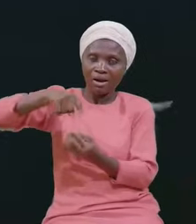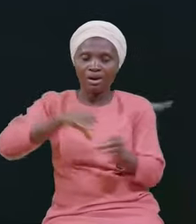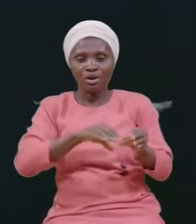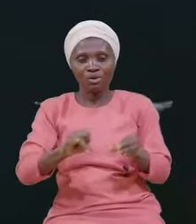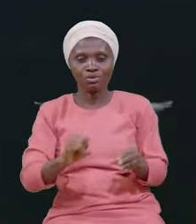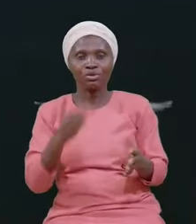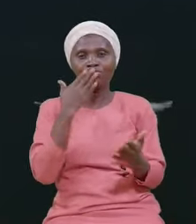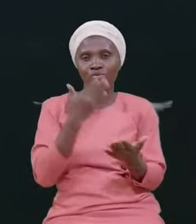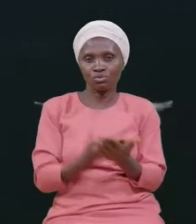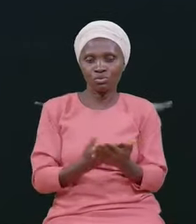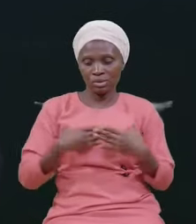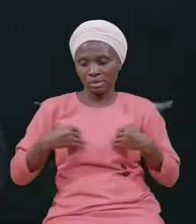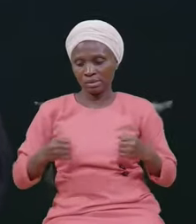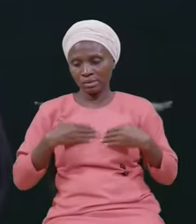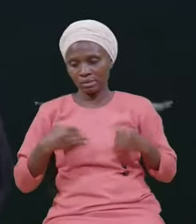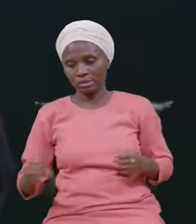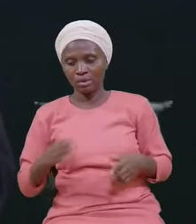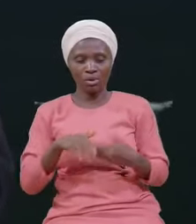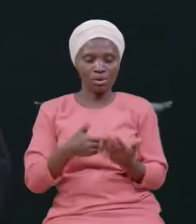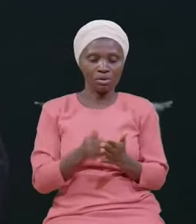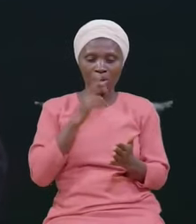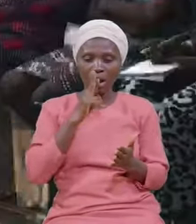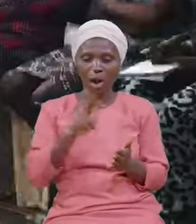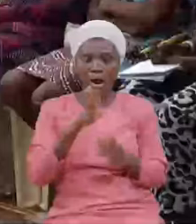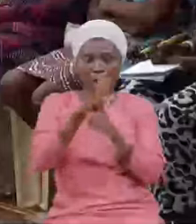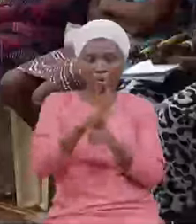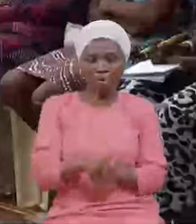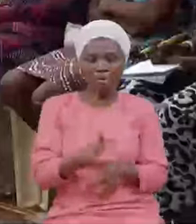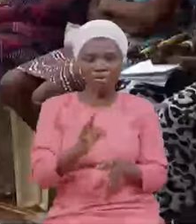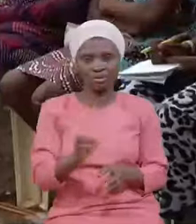ceux qui étaient sous l'empire du diable. Dites-moi,